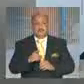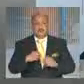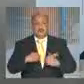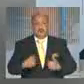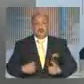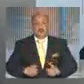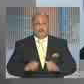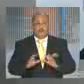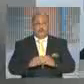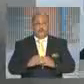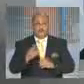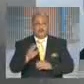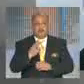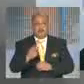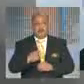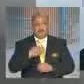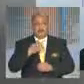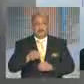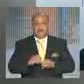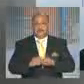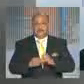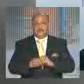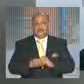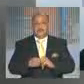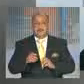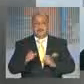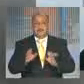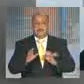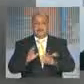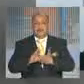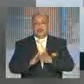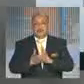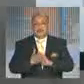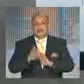حتى تدخل، ما شفنا لها حتى مشاركة في الموضوع هذا.